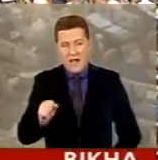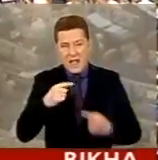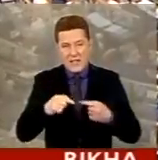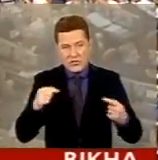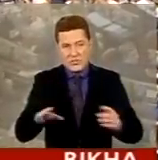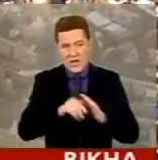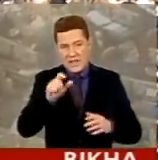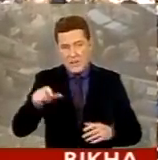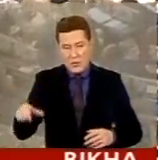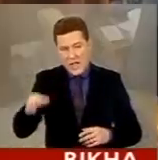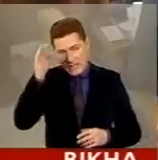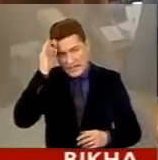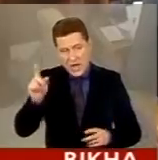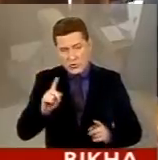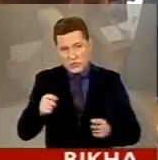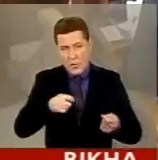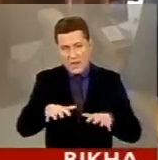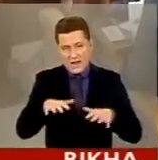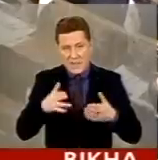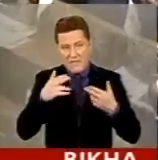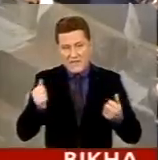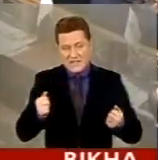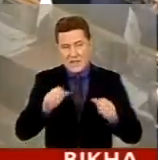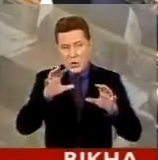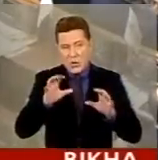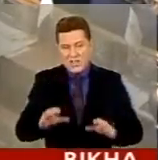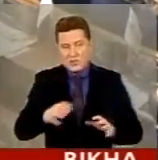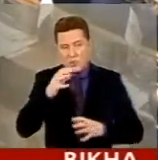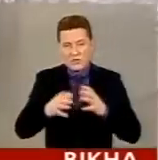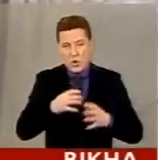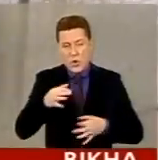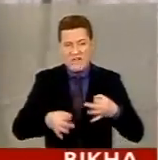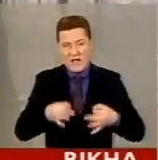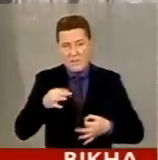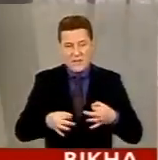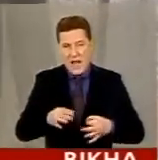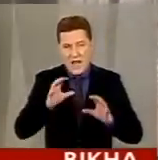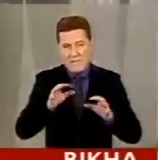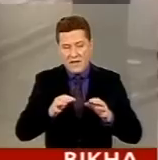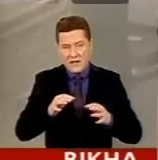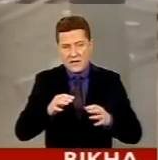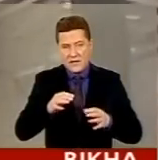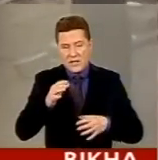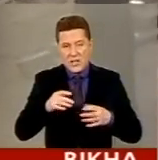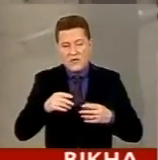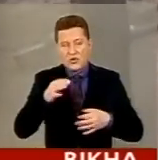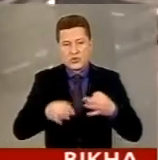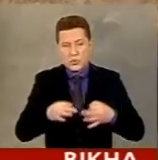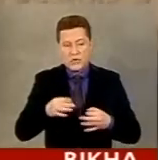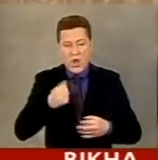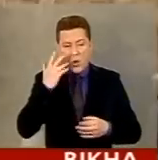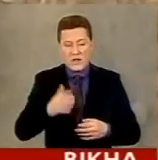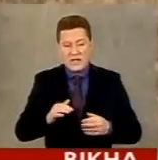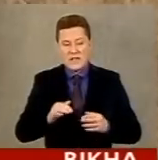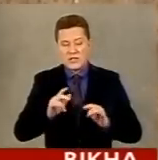Депутати нагадують генпрокурору, що парламент визнав юрисдикцію Міжнародного кримінального суду. Тому питають, коли за справу Небесної Сотні причетності